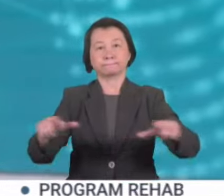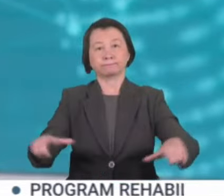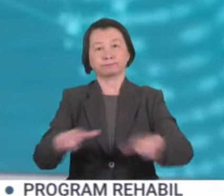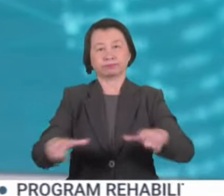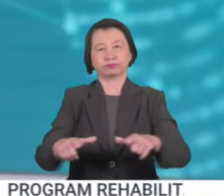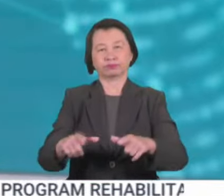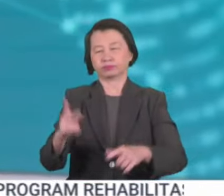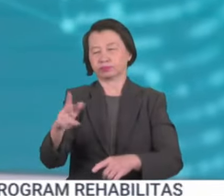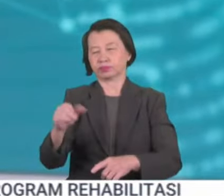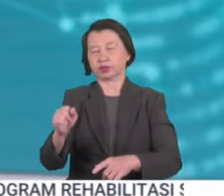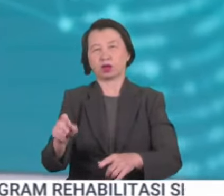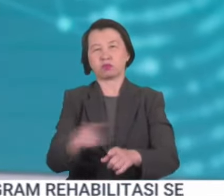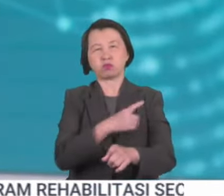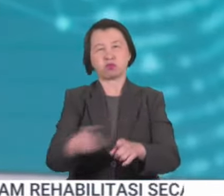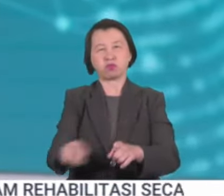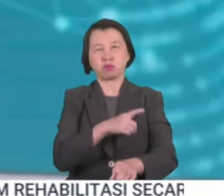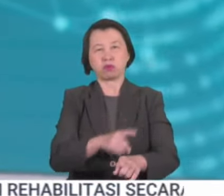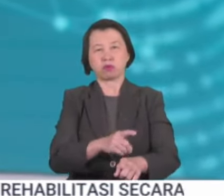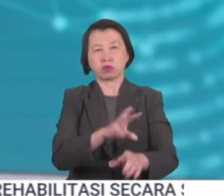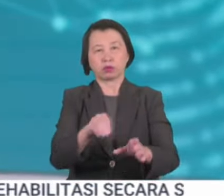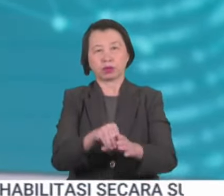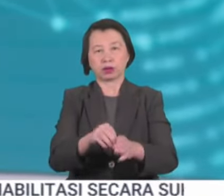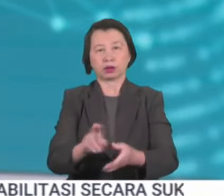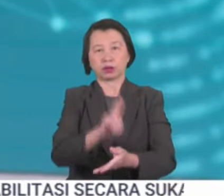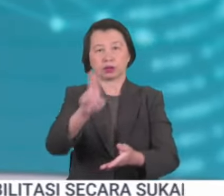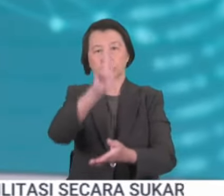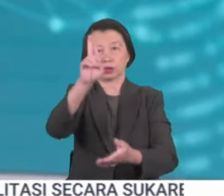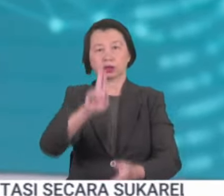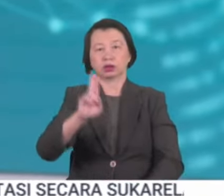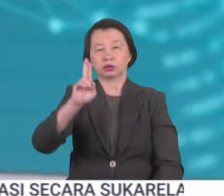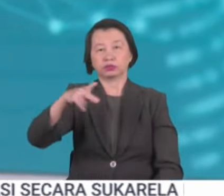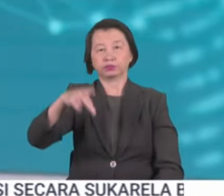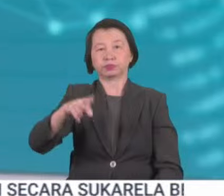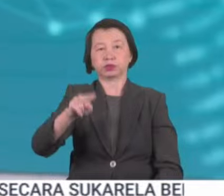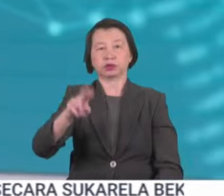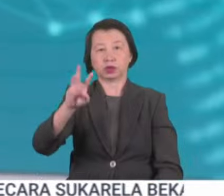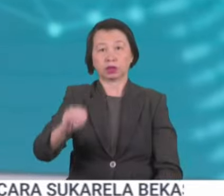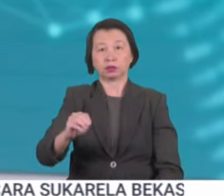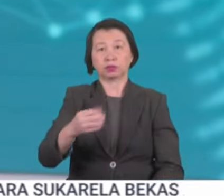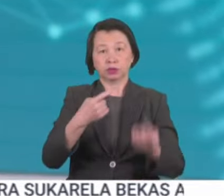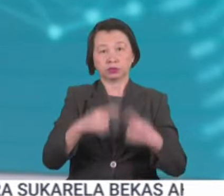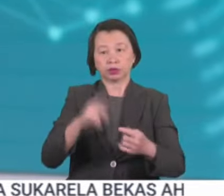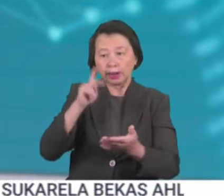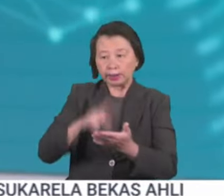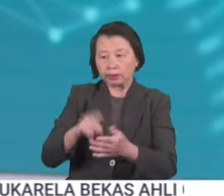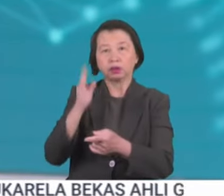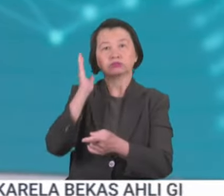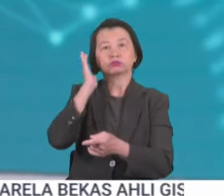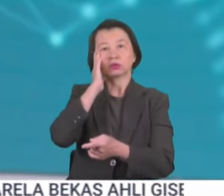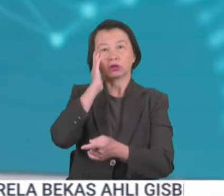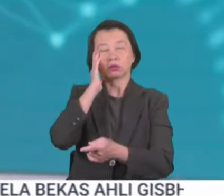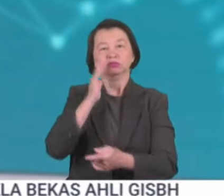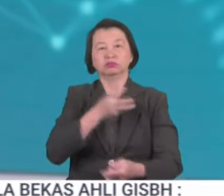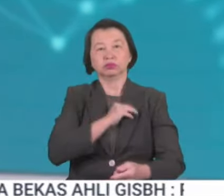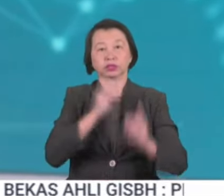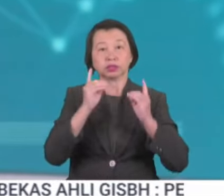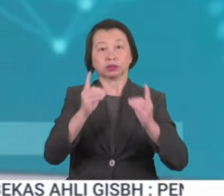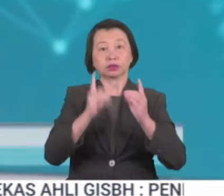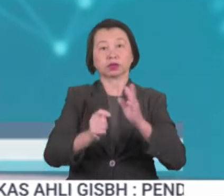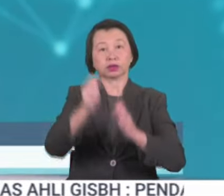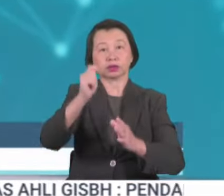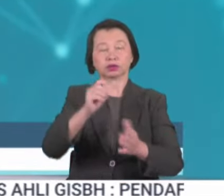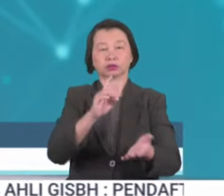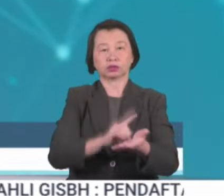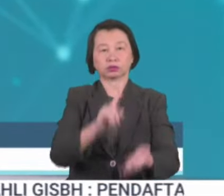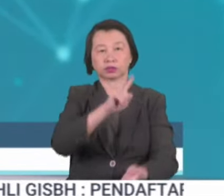bagi kes buli dan dera babit pelajar di Universiti Pertahanan Nasional Malaysia UPNM sedang dikenal pasti. Menteri Pendidikan Tinggi